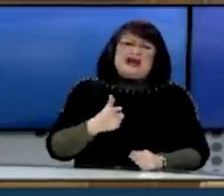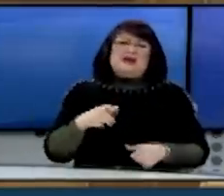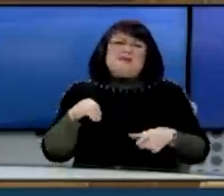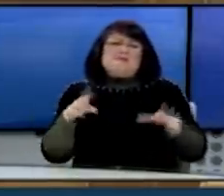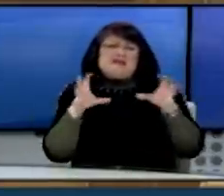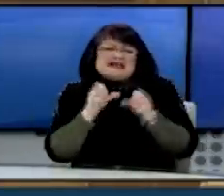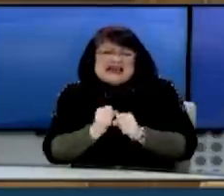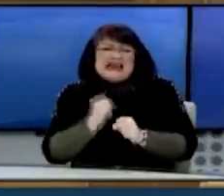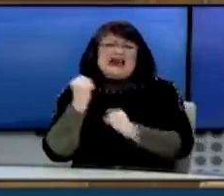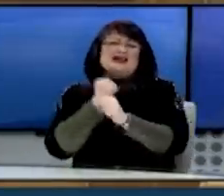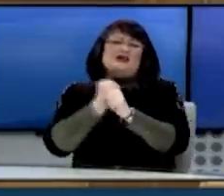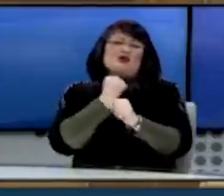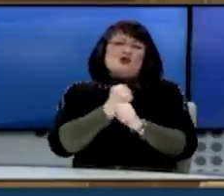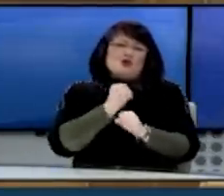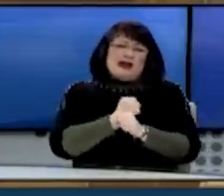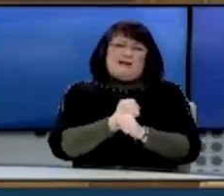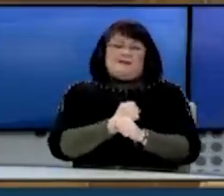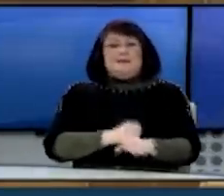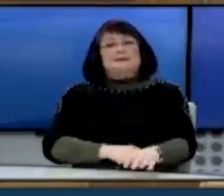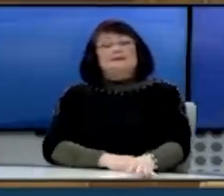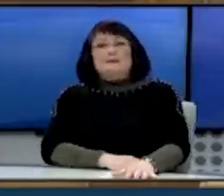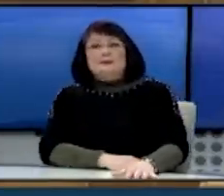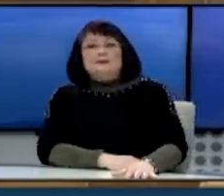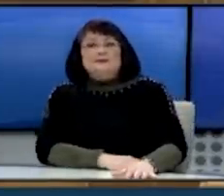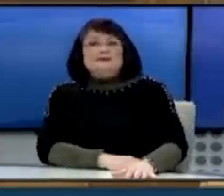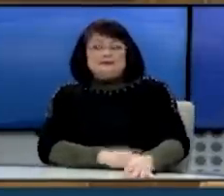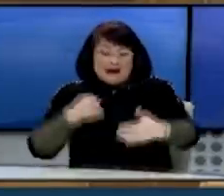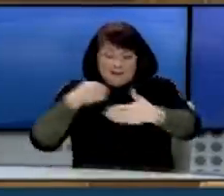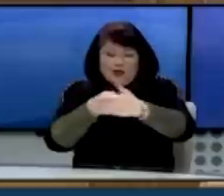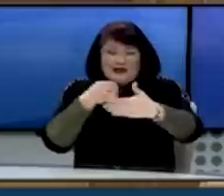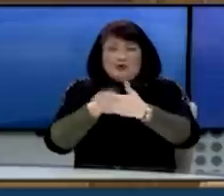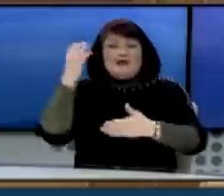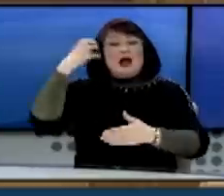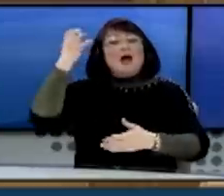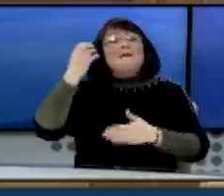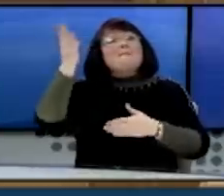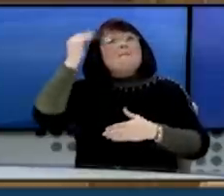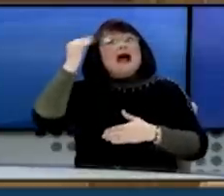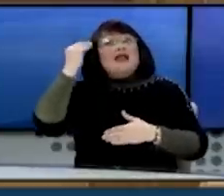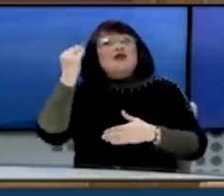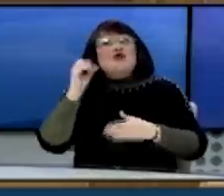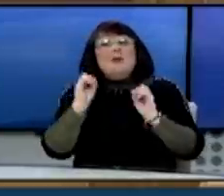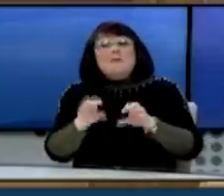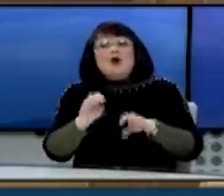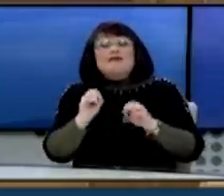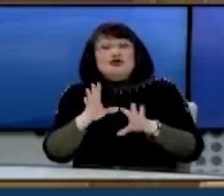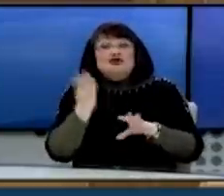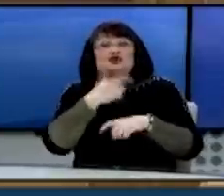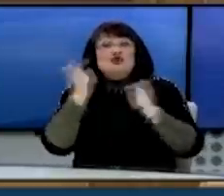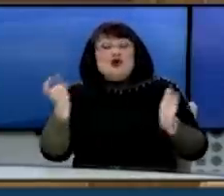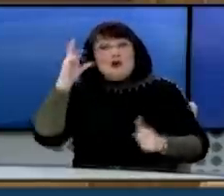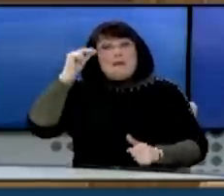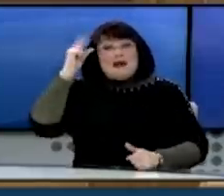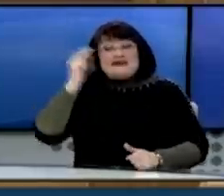μιζέρια, στη δουλειά, ήλιο με τον ήλιο, που βάζει εμπόδια στη μόρφωση των παιδιών μας, σε ένα σχολείο και σε